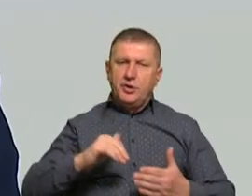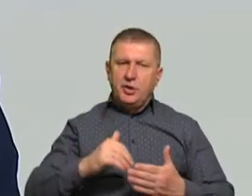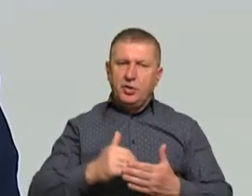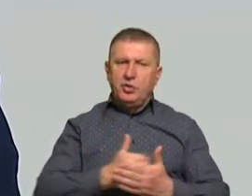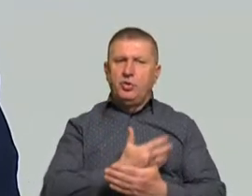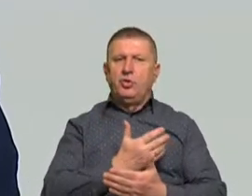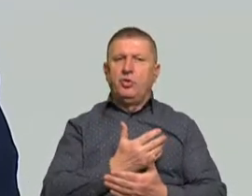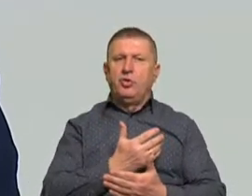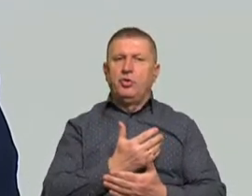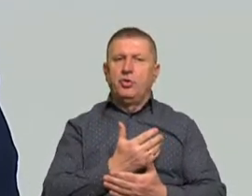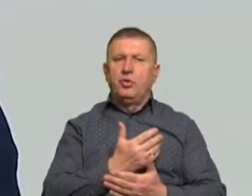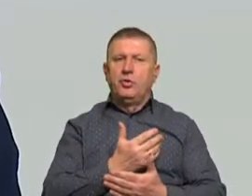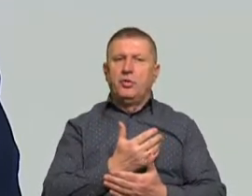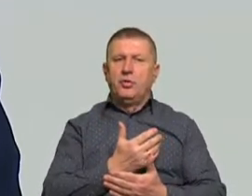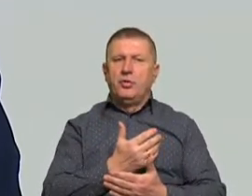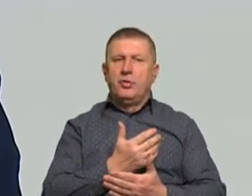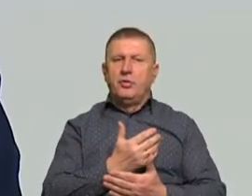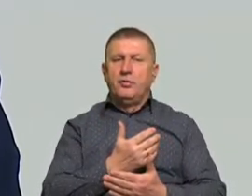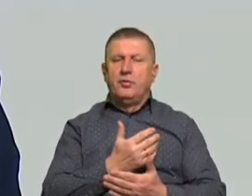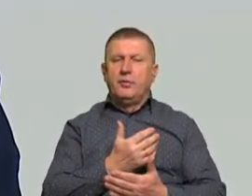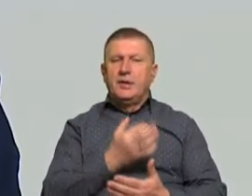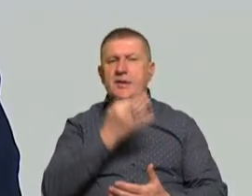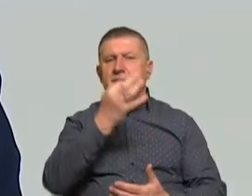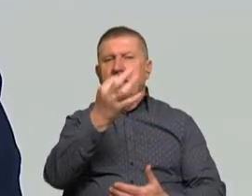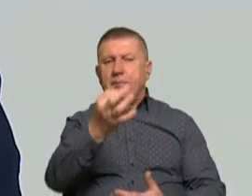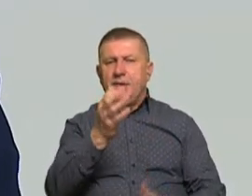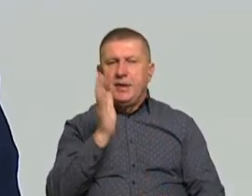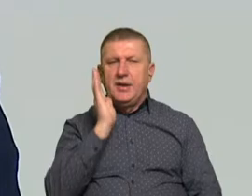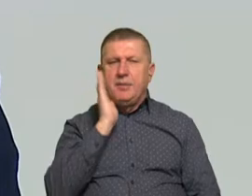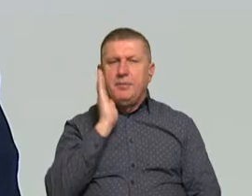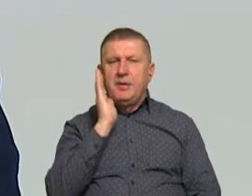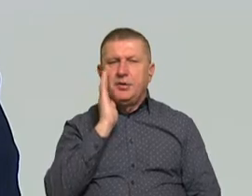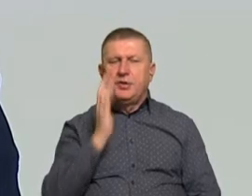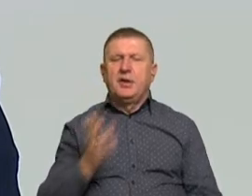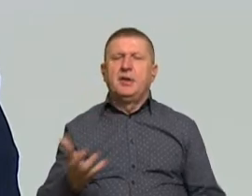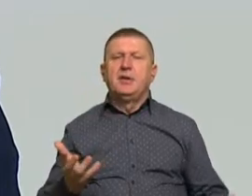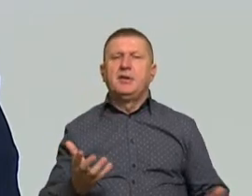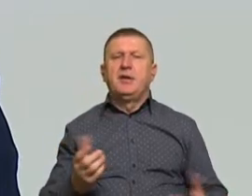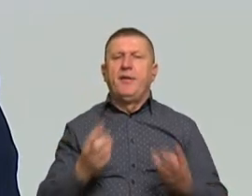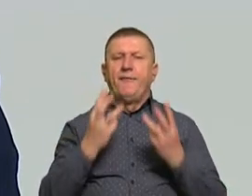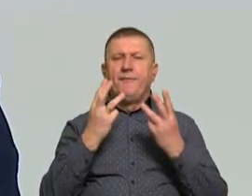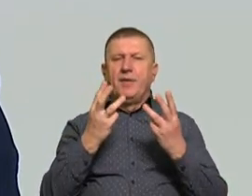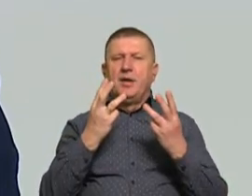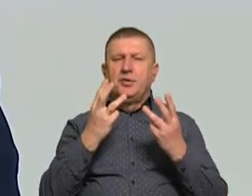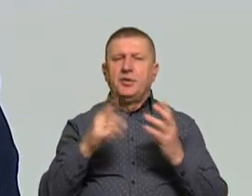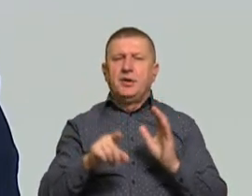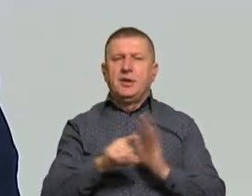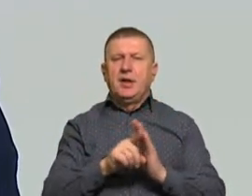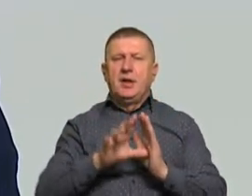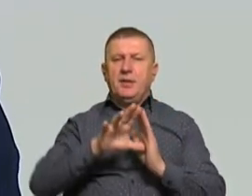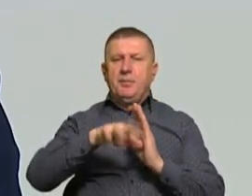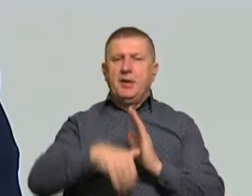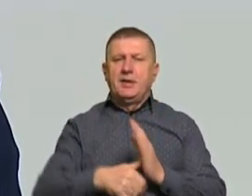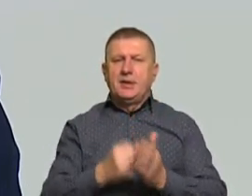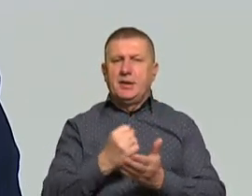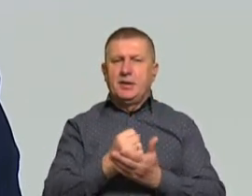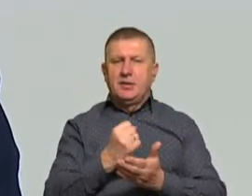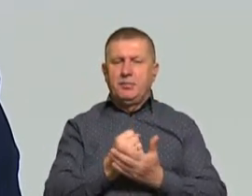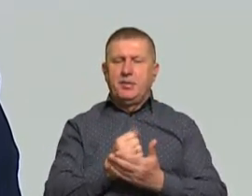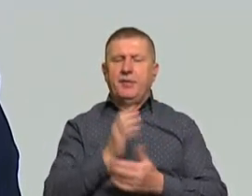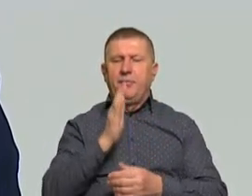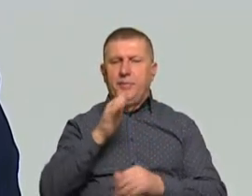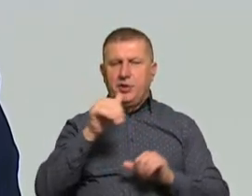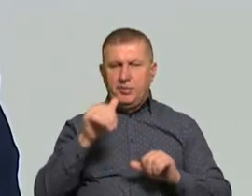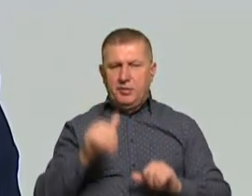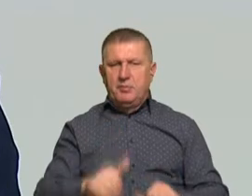mi dane to realizować. Zapytaj Mieszkańca, gdzie w wielu ważnych dla miasta sprawach będziemy mogli docierać za